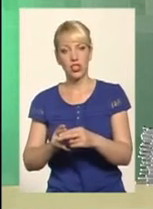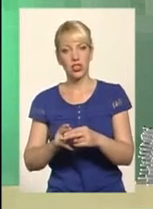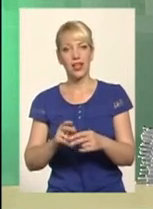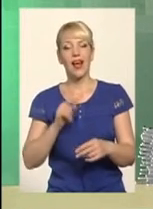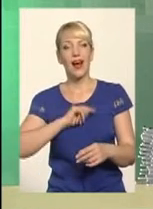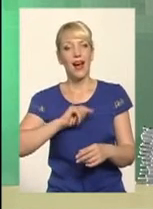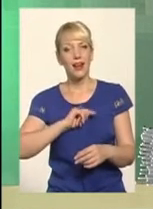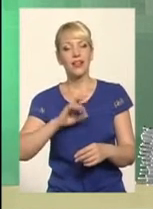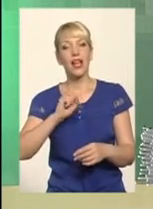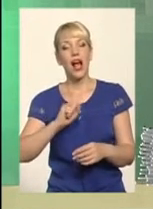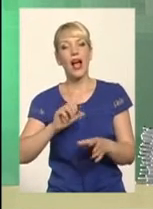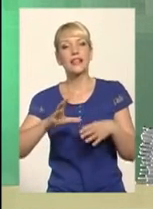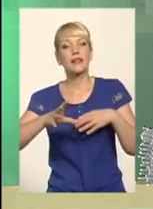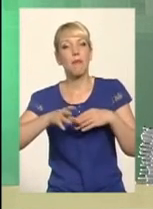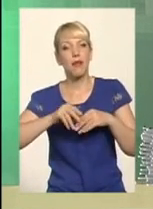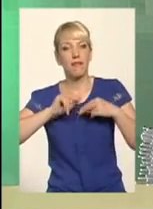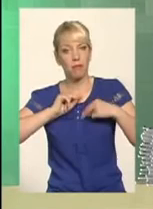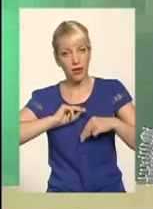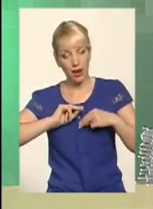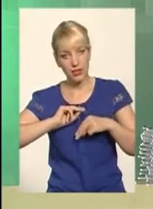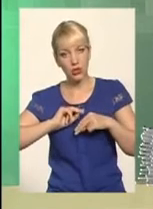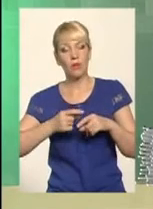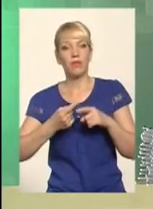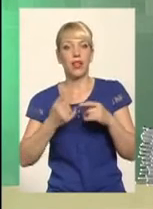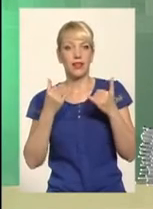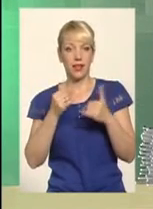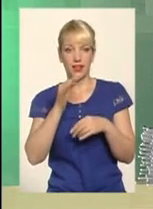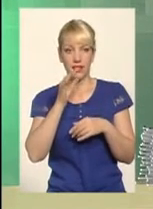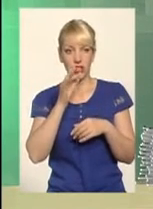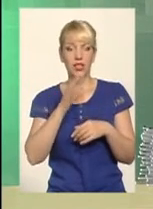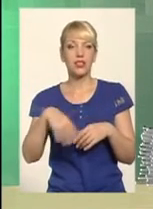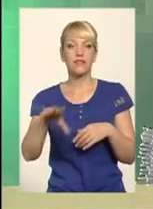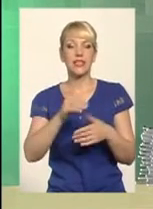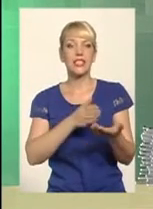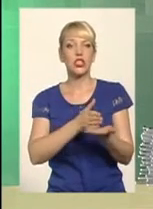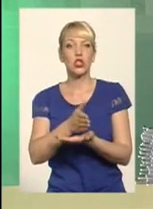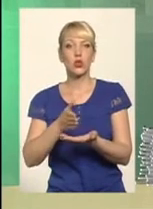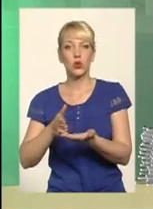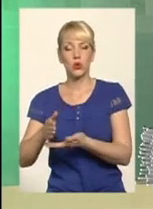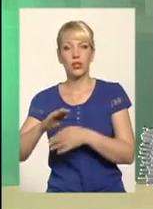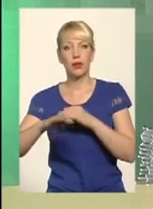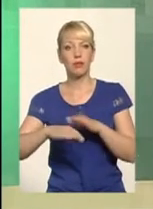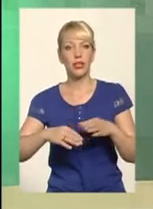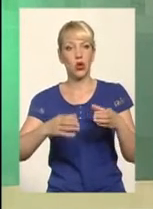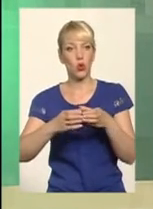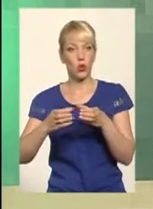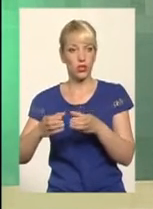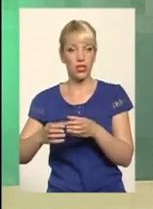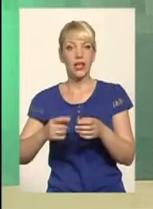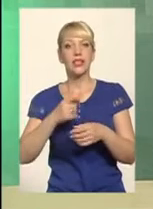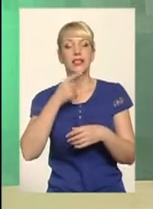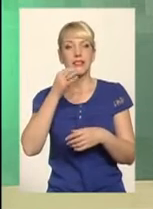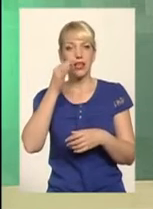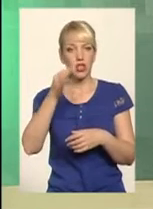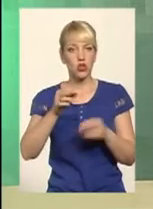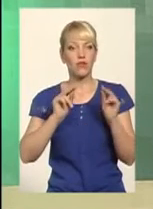що гість говорив. І на даний час всі структурні підрозділи, я скажу відверто, що працюють саме